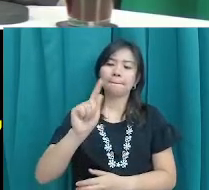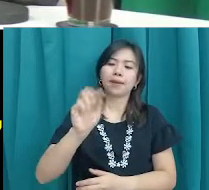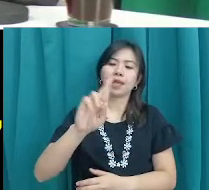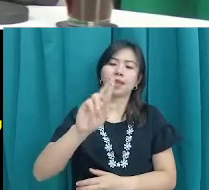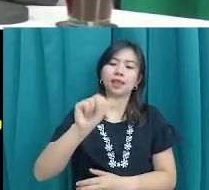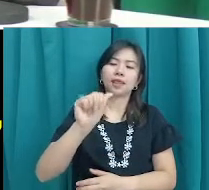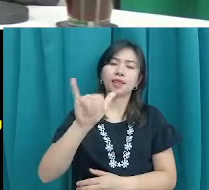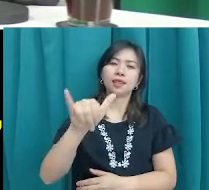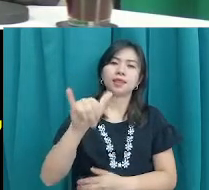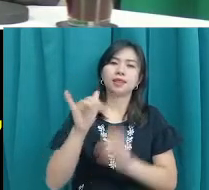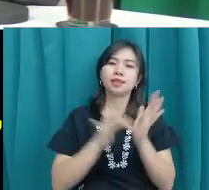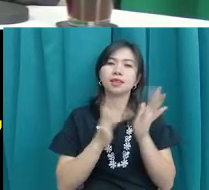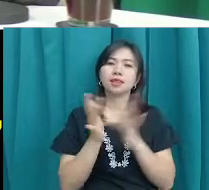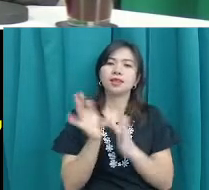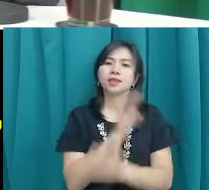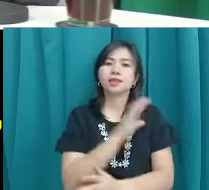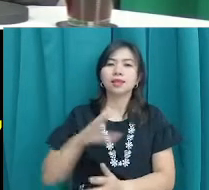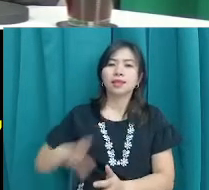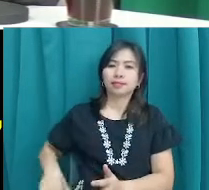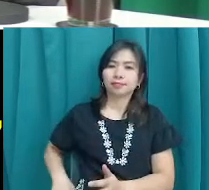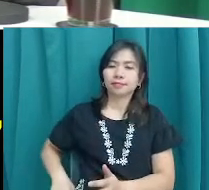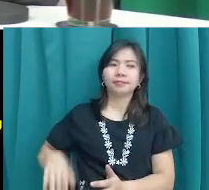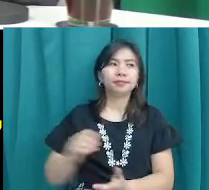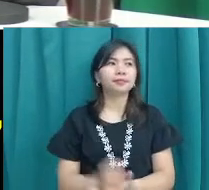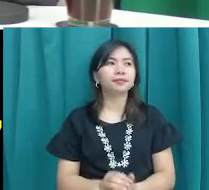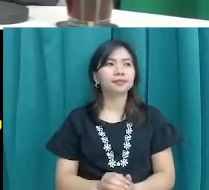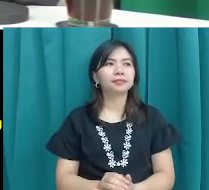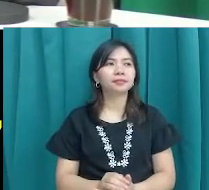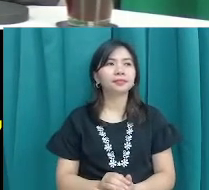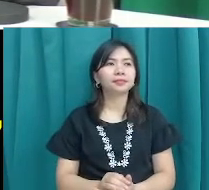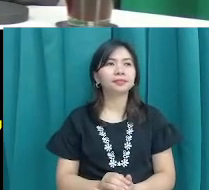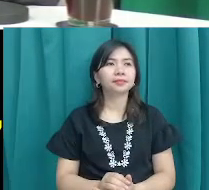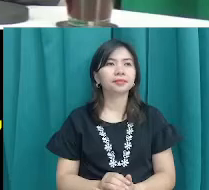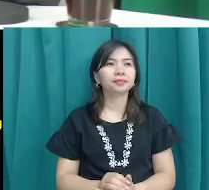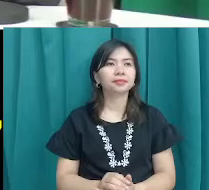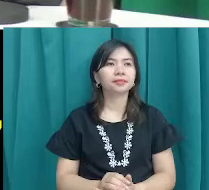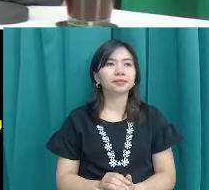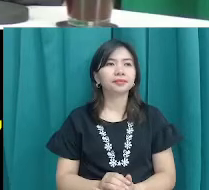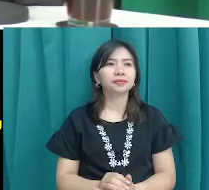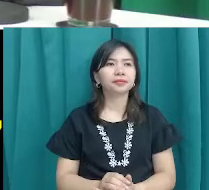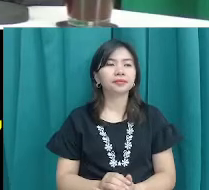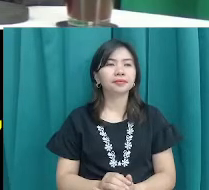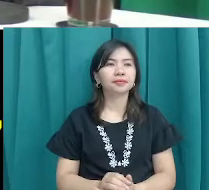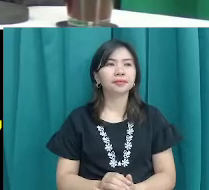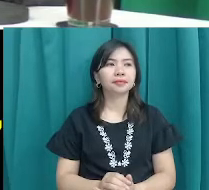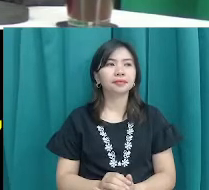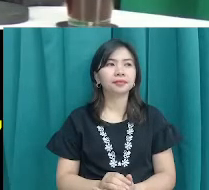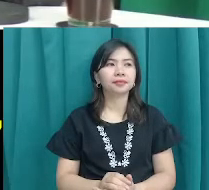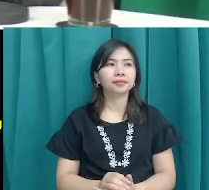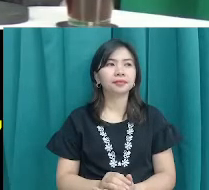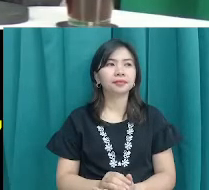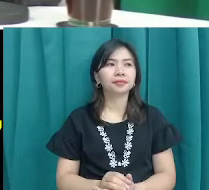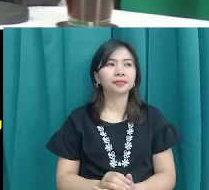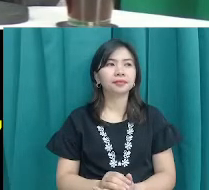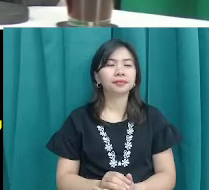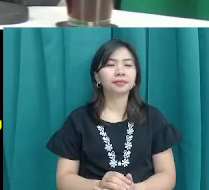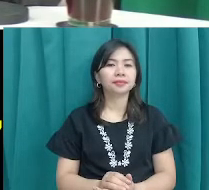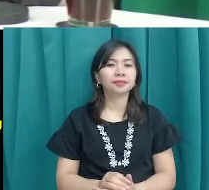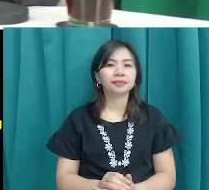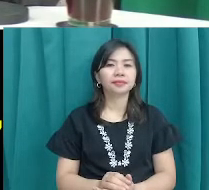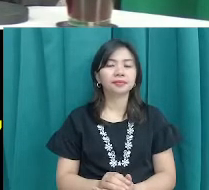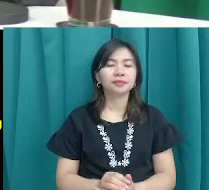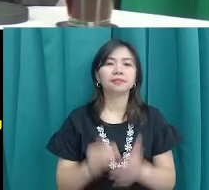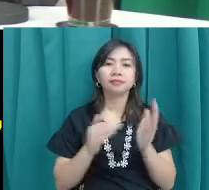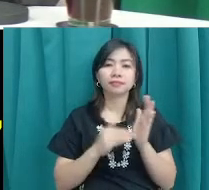Di ganun yun ha, pinagano ko lang, one of you, inano ko lang, pinagtugma ko lang. Sabi niya dito, and, nung narinig nila yung sabi, and